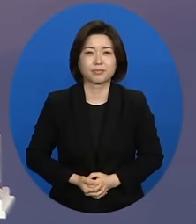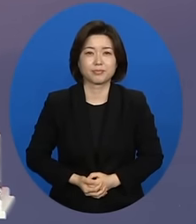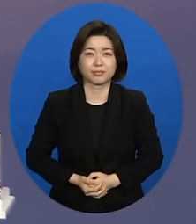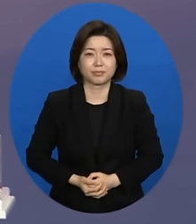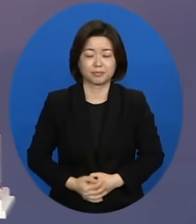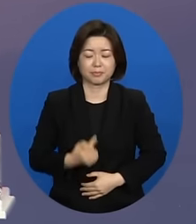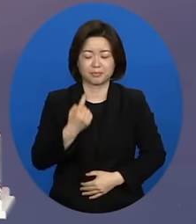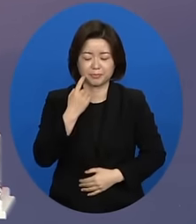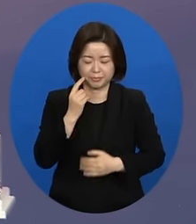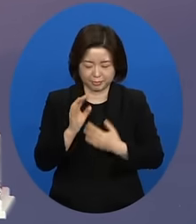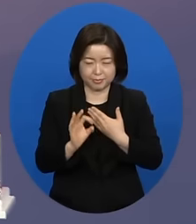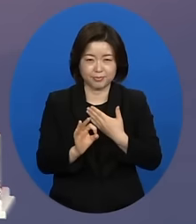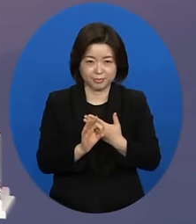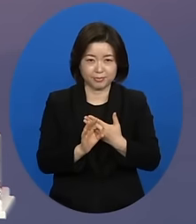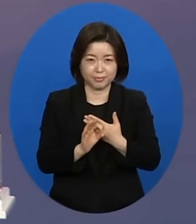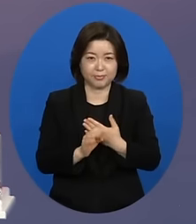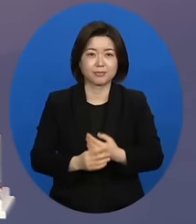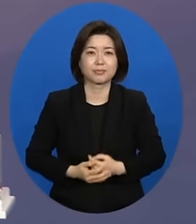만일